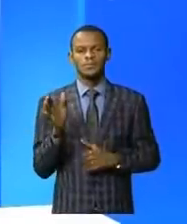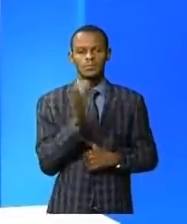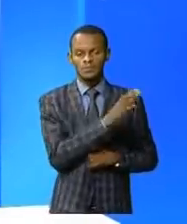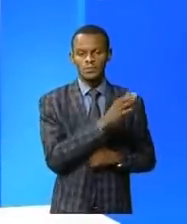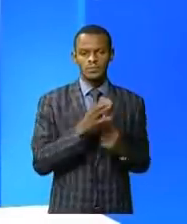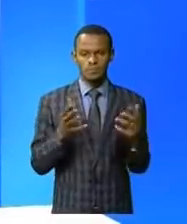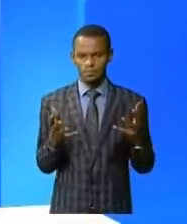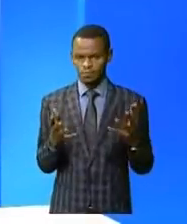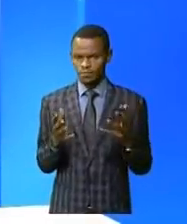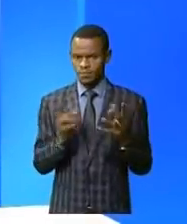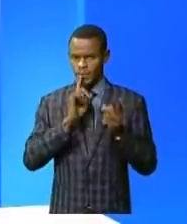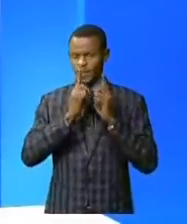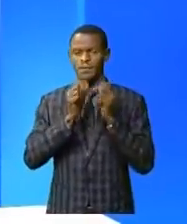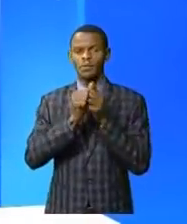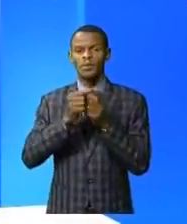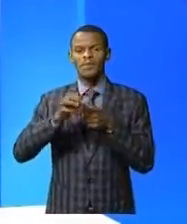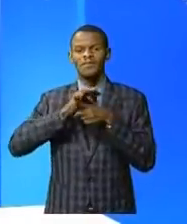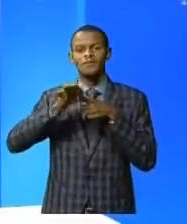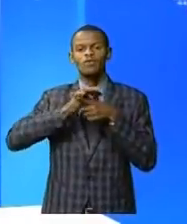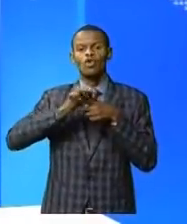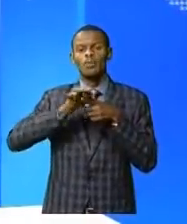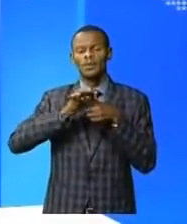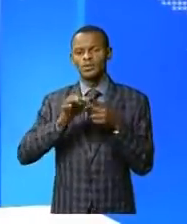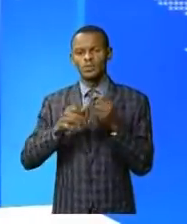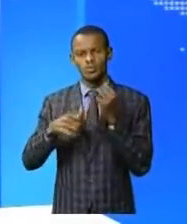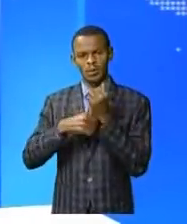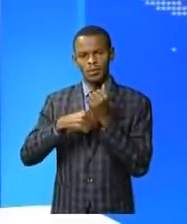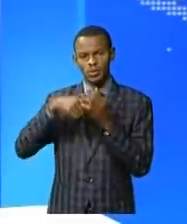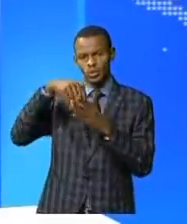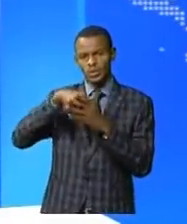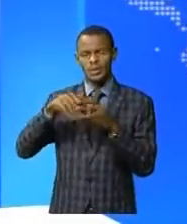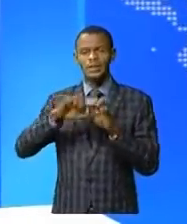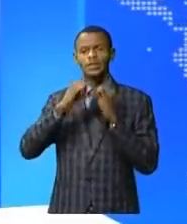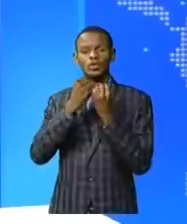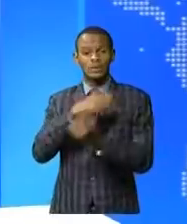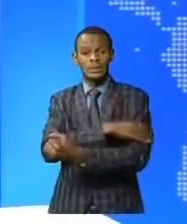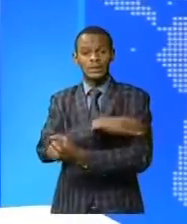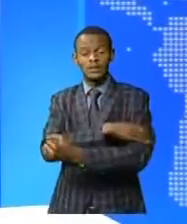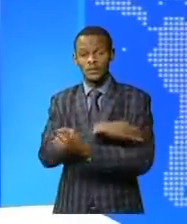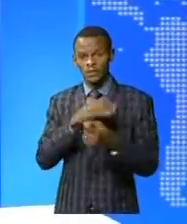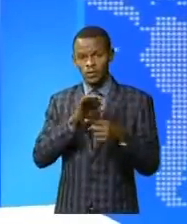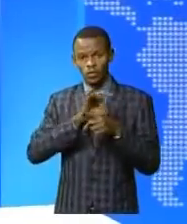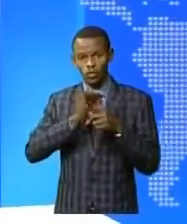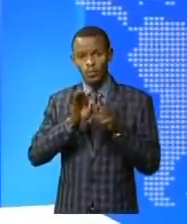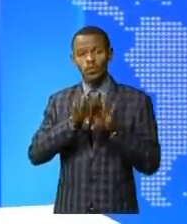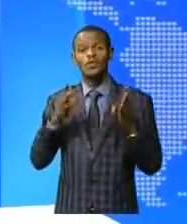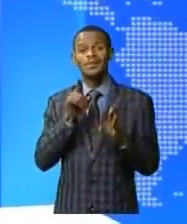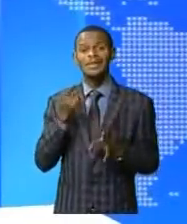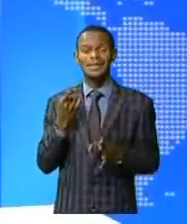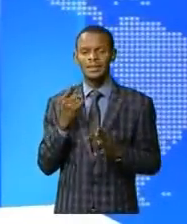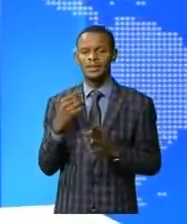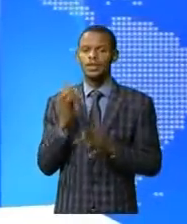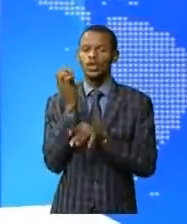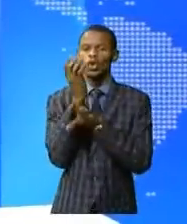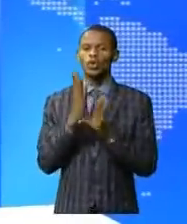présent de cet atelier sur la formation des agents et cadres de la société civile lancé par le conseil du chef de l'État en charge